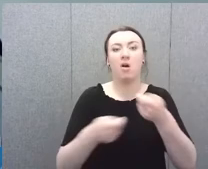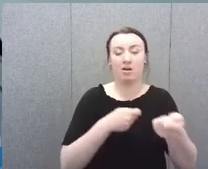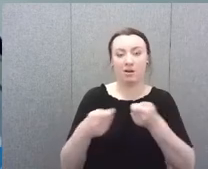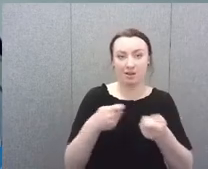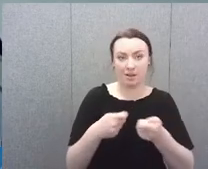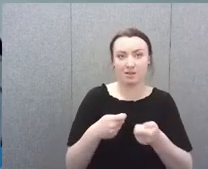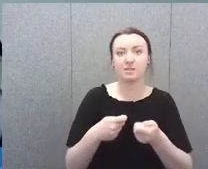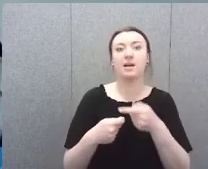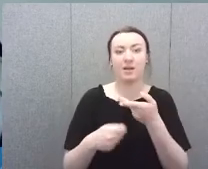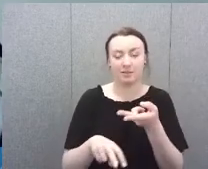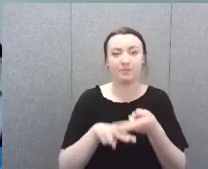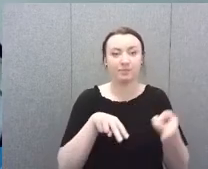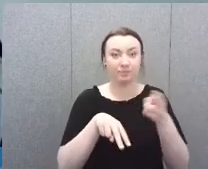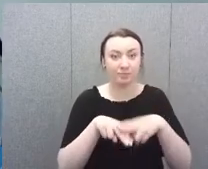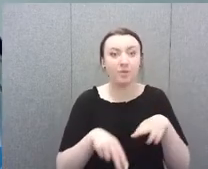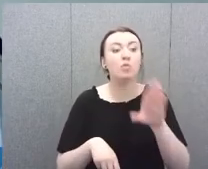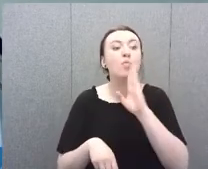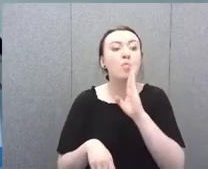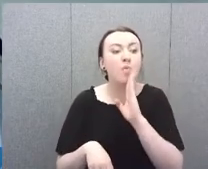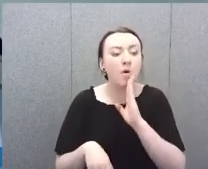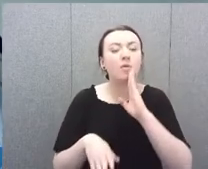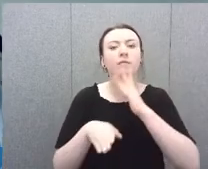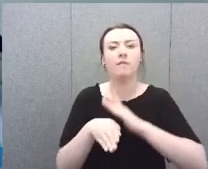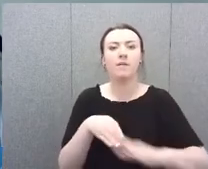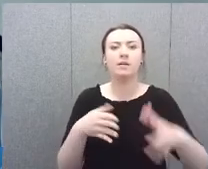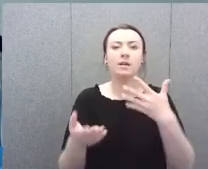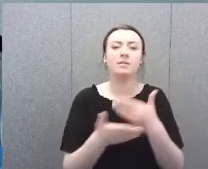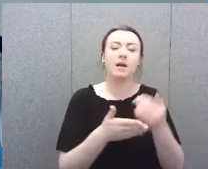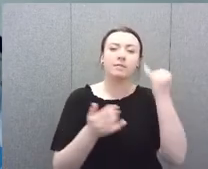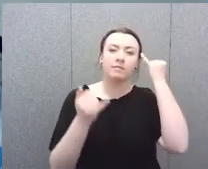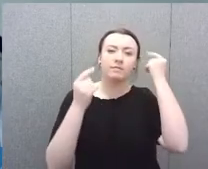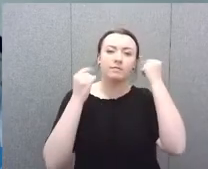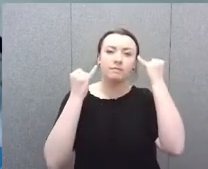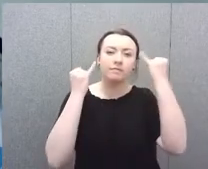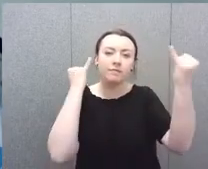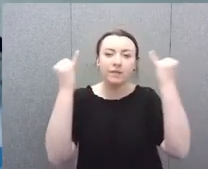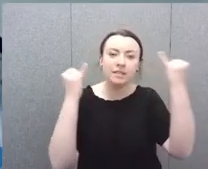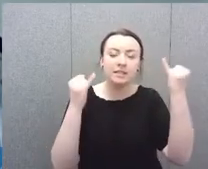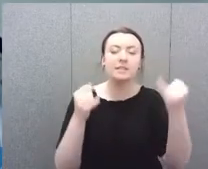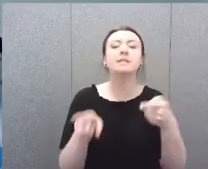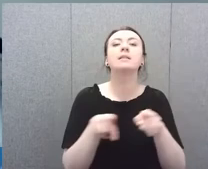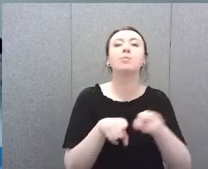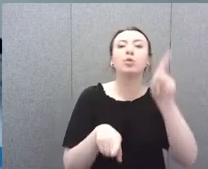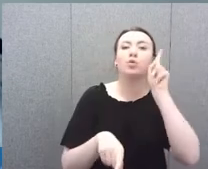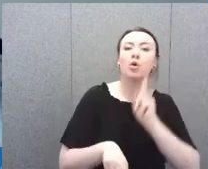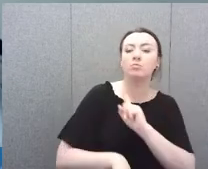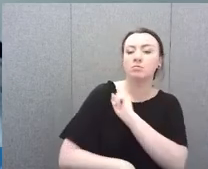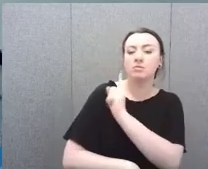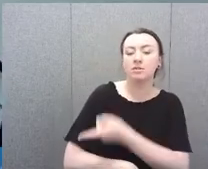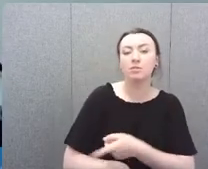внедрение визии и усиление женской сети, а также коалиции.